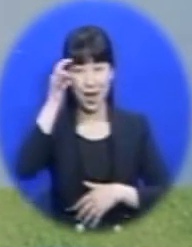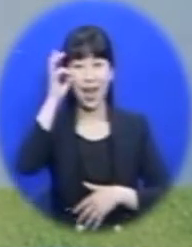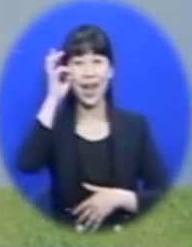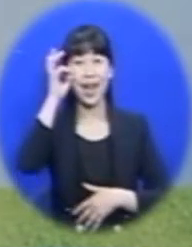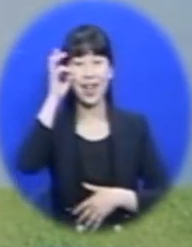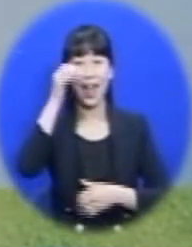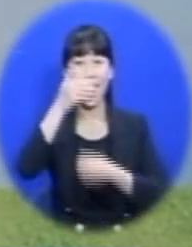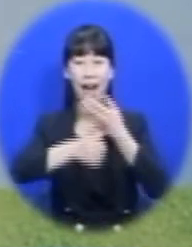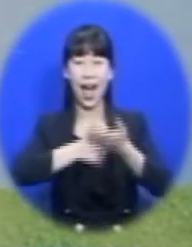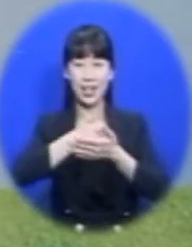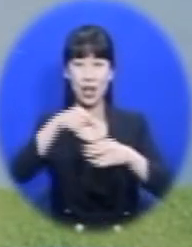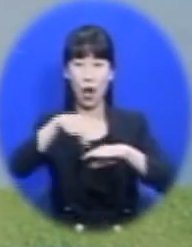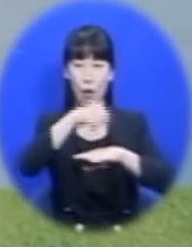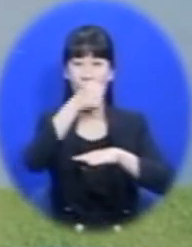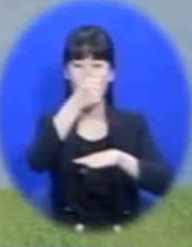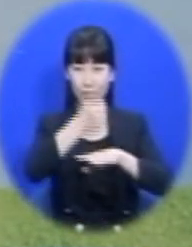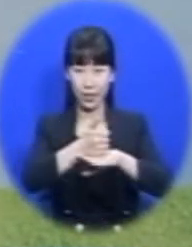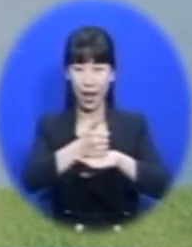왕의 왕이시구나.